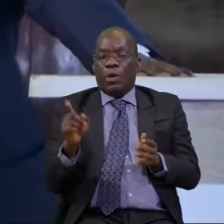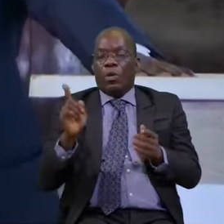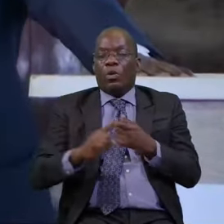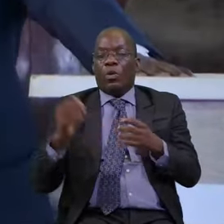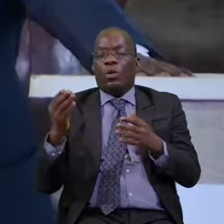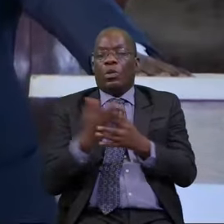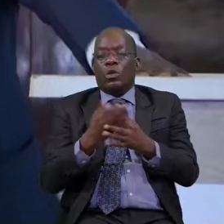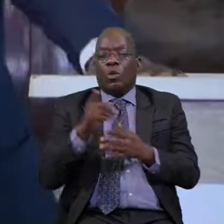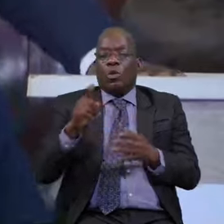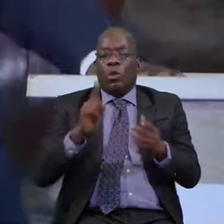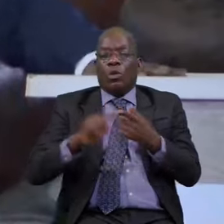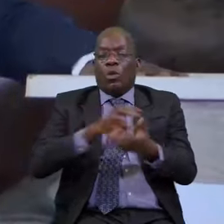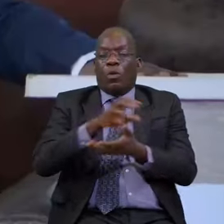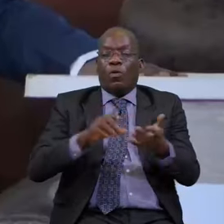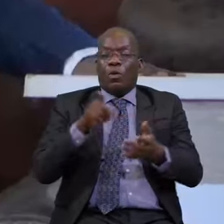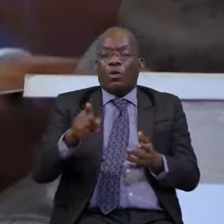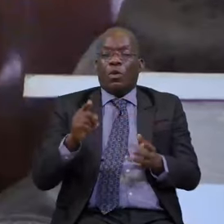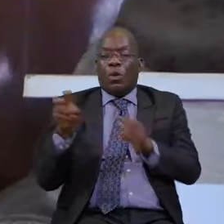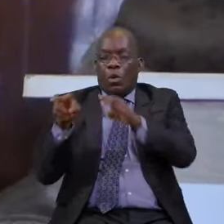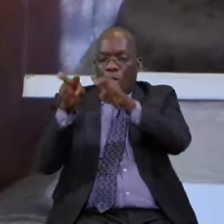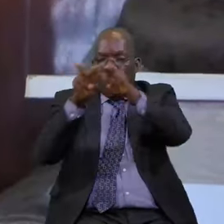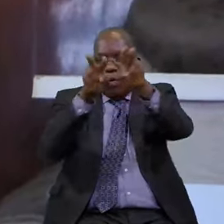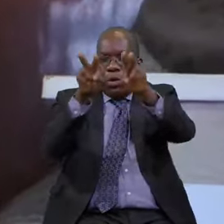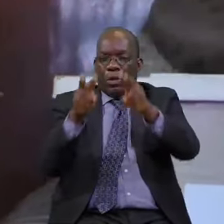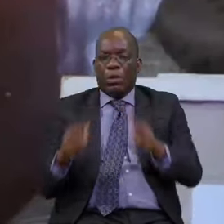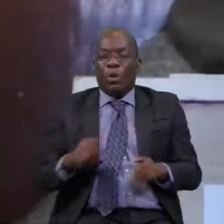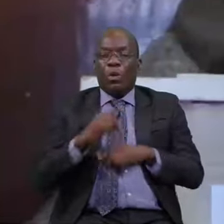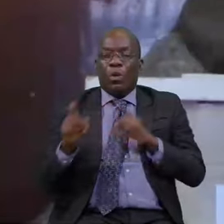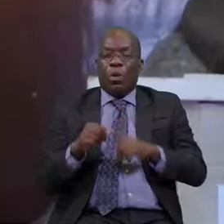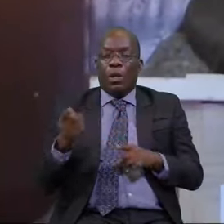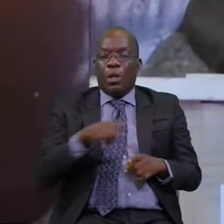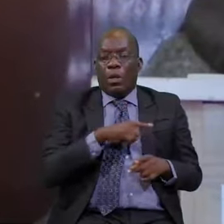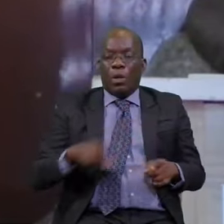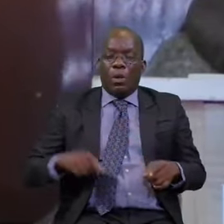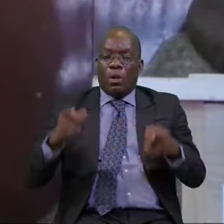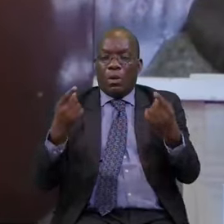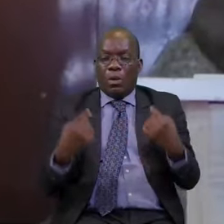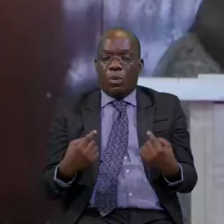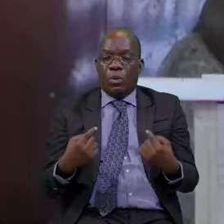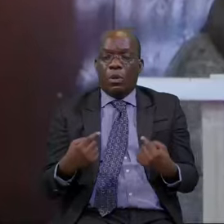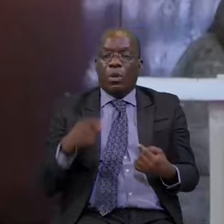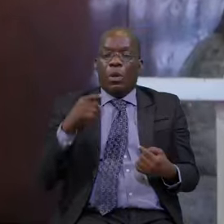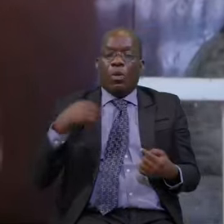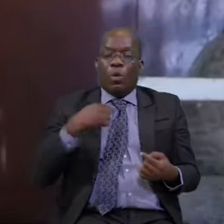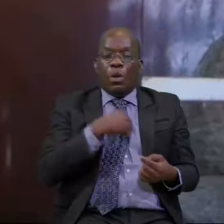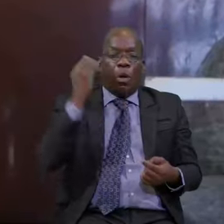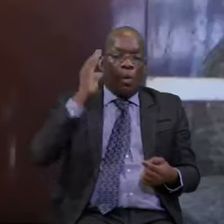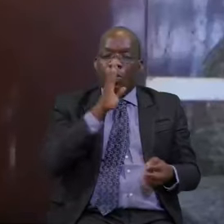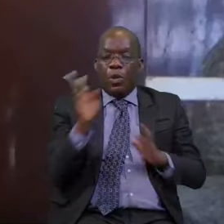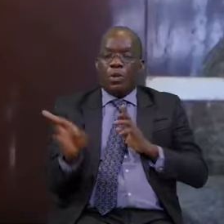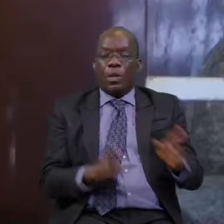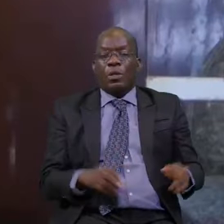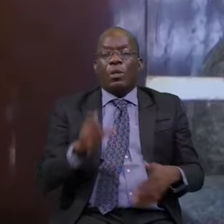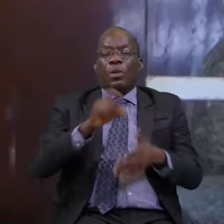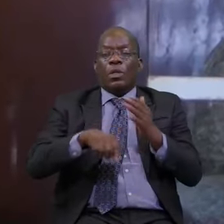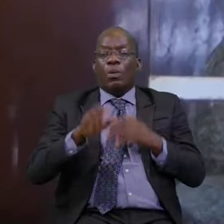vous dissuade, vous en détourne. Veillez, lorsque le Seigneur viendra, vous serez prêts. Voyons